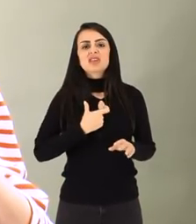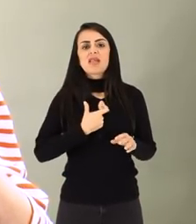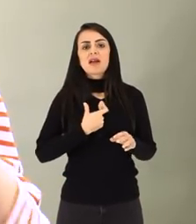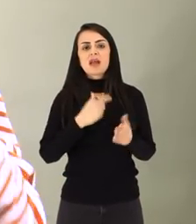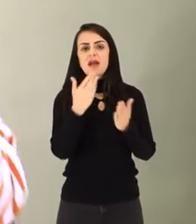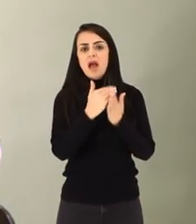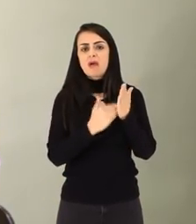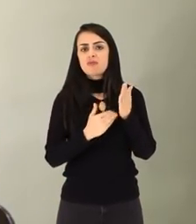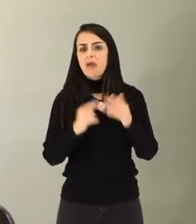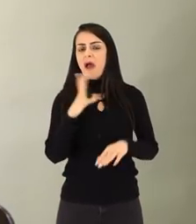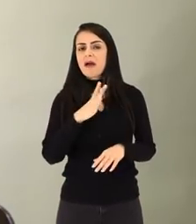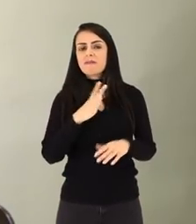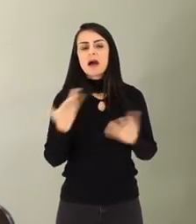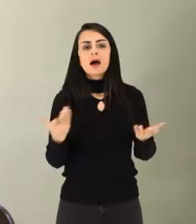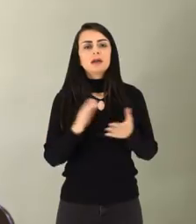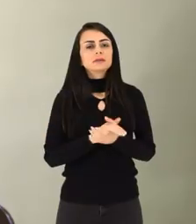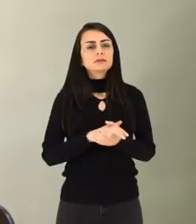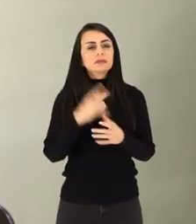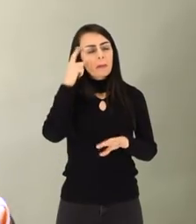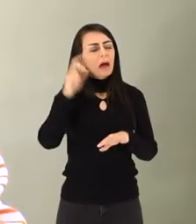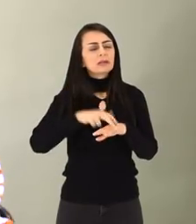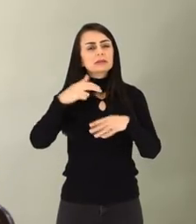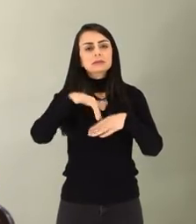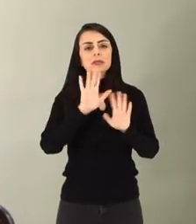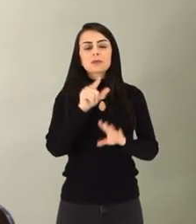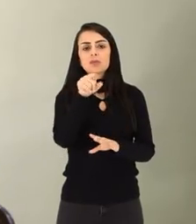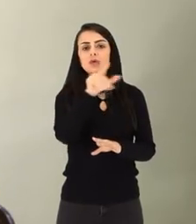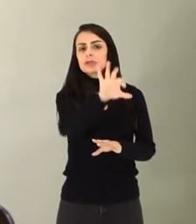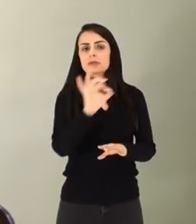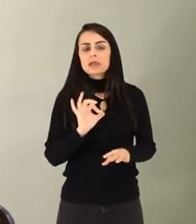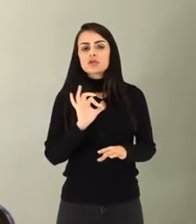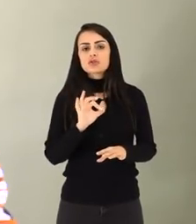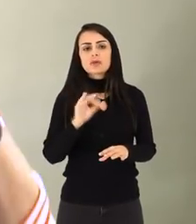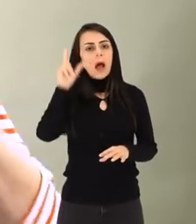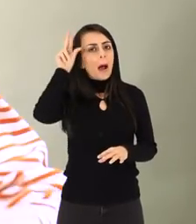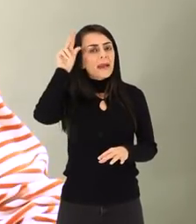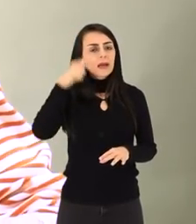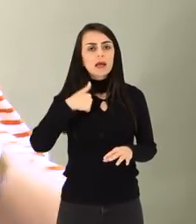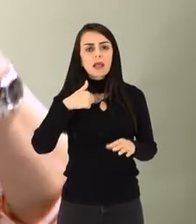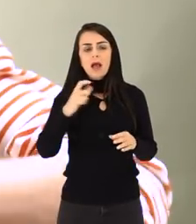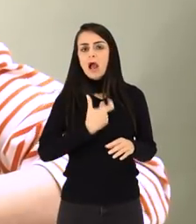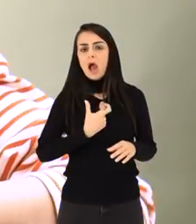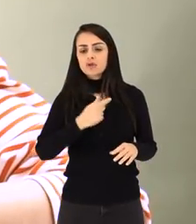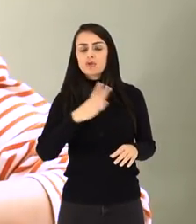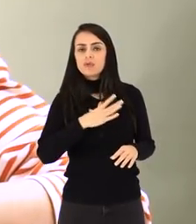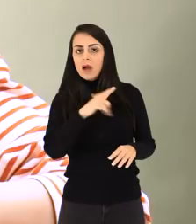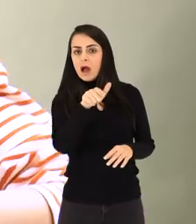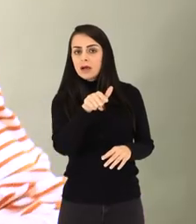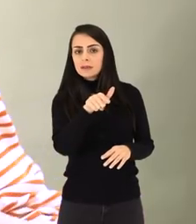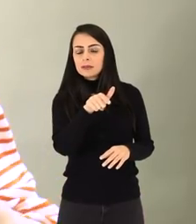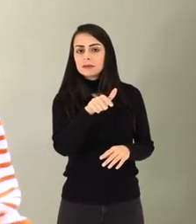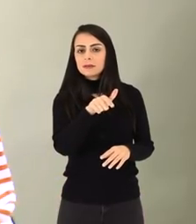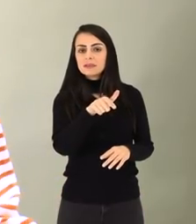mesela. Bir adam işte hangi gezegen tam hatırlamıyorum onu seçiyor. Amerika'da galiba. Yasa açıklığından